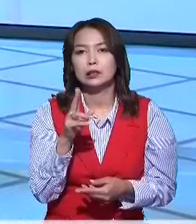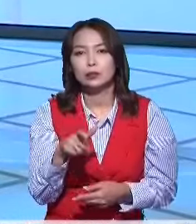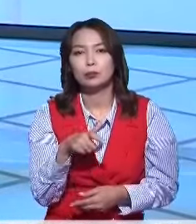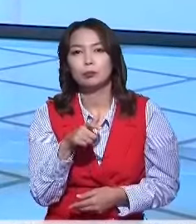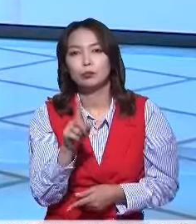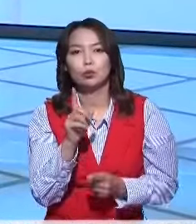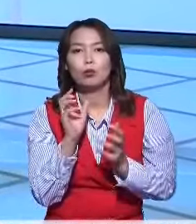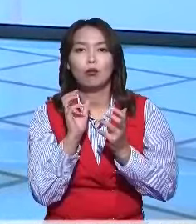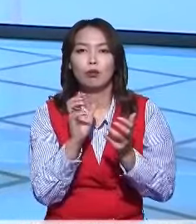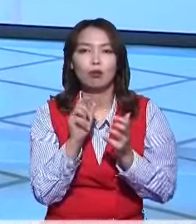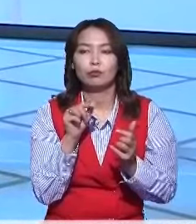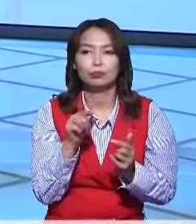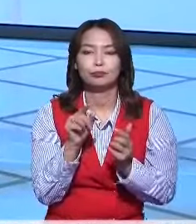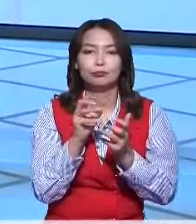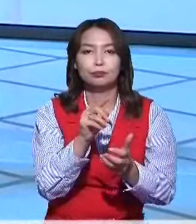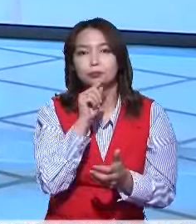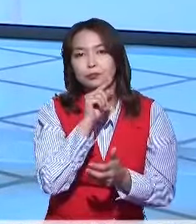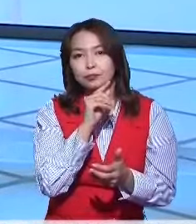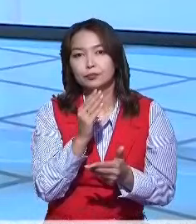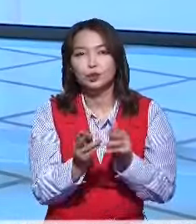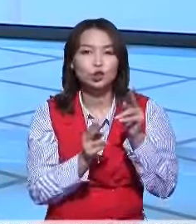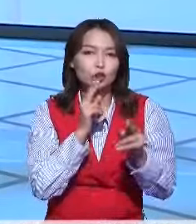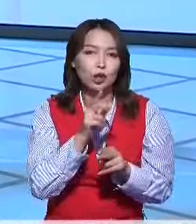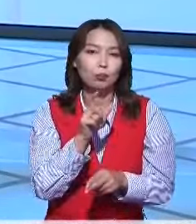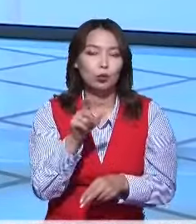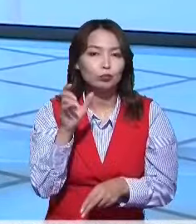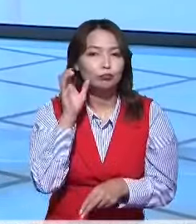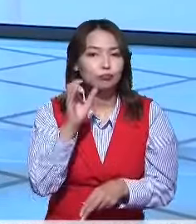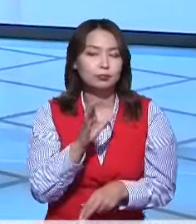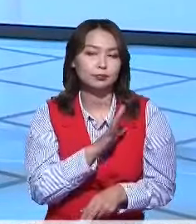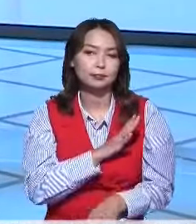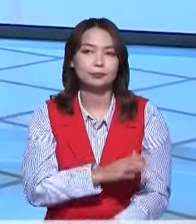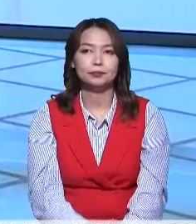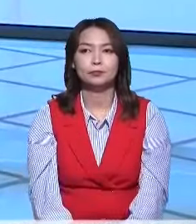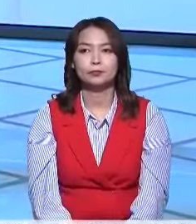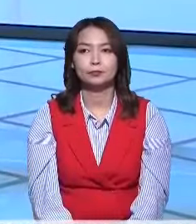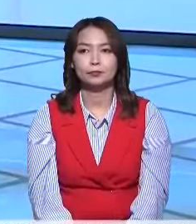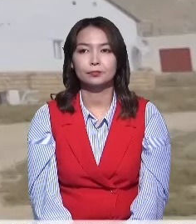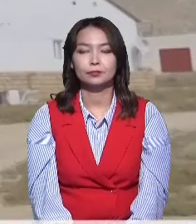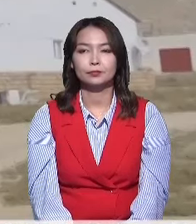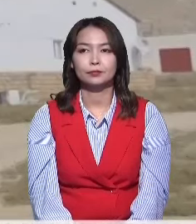как автобусы сюда просто не ходят. Жалобы людей выслушала моя коллега Светлана Султангиреева.